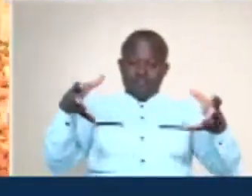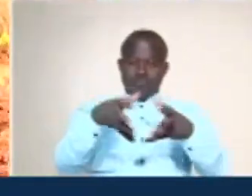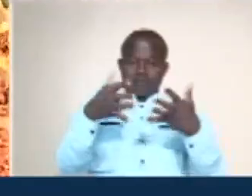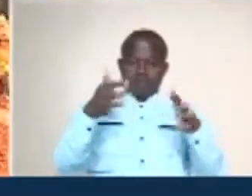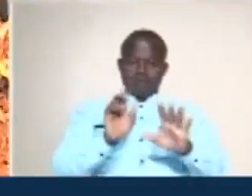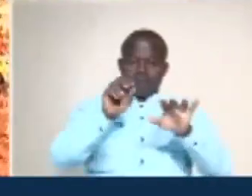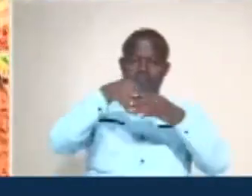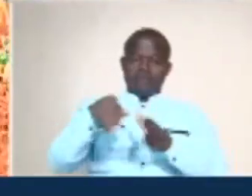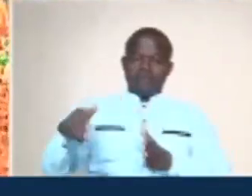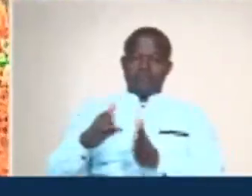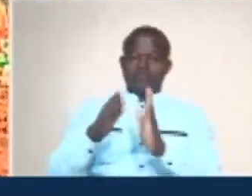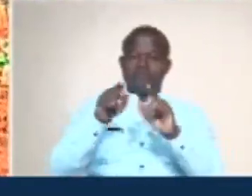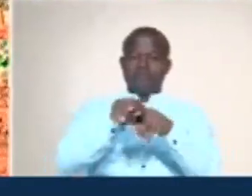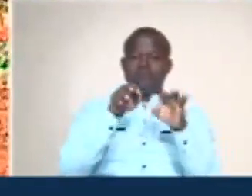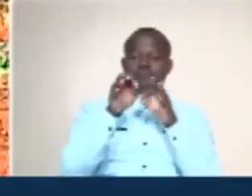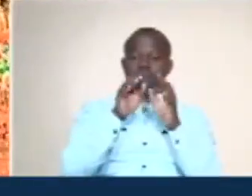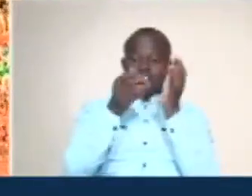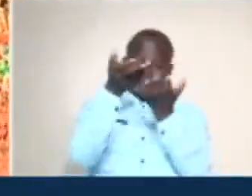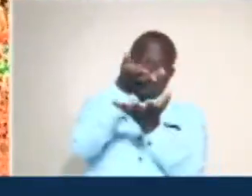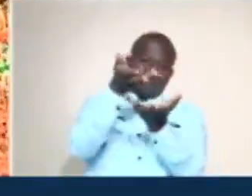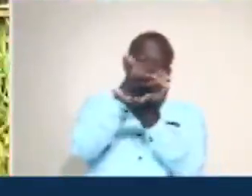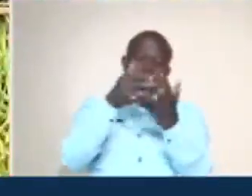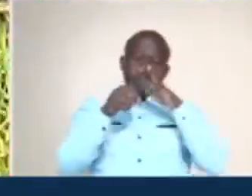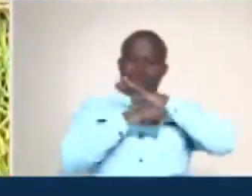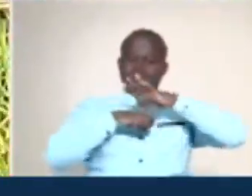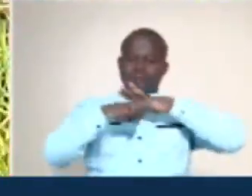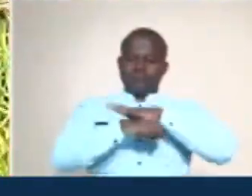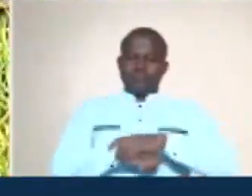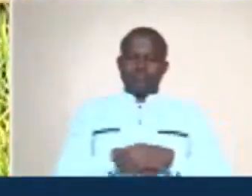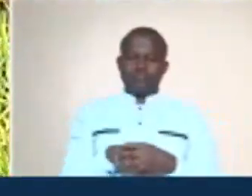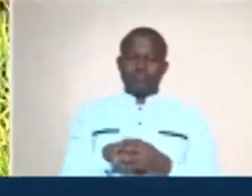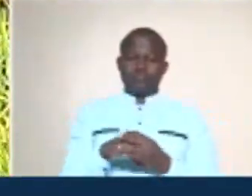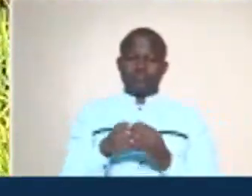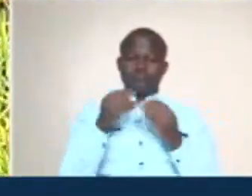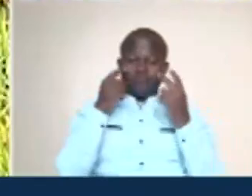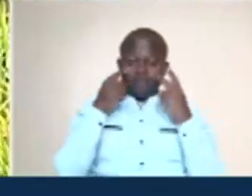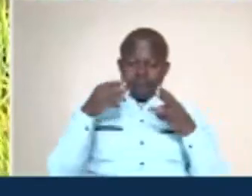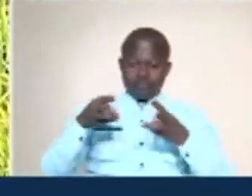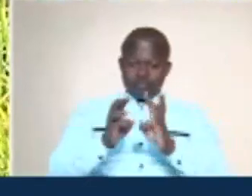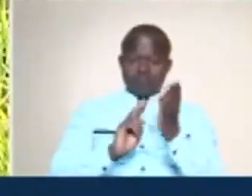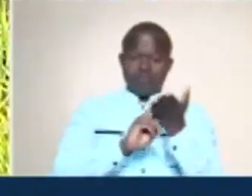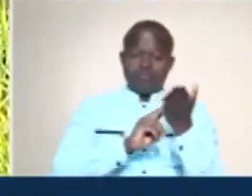bikarangira giye mu migezi nkuko bisobanurwa n'abasesengura birebana n'ibidukikije usanga uburyo dukoresha